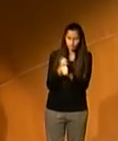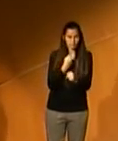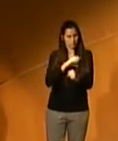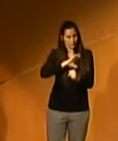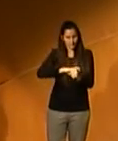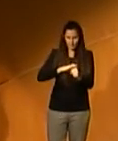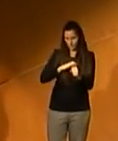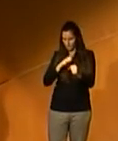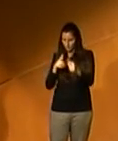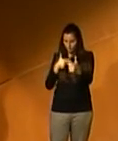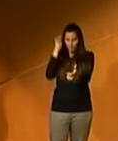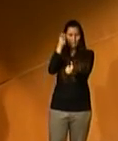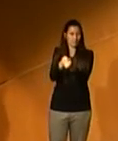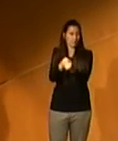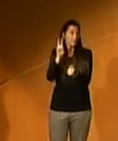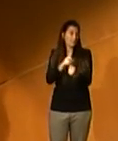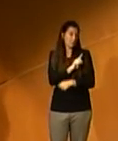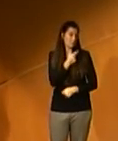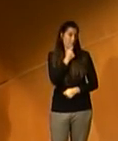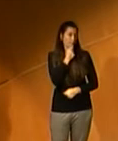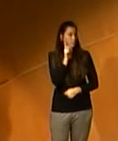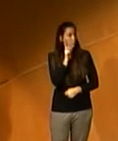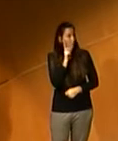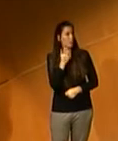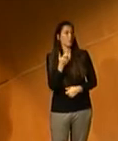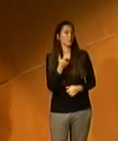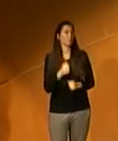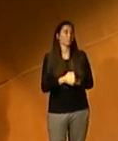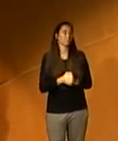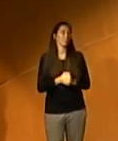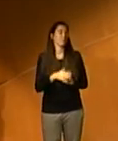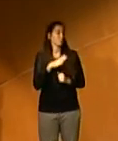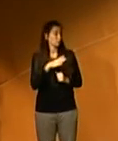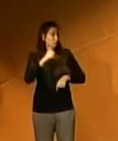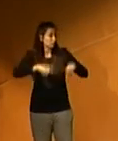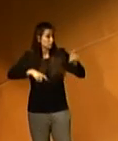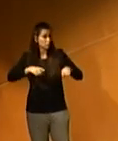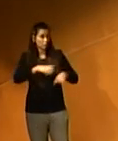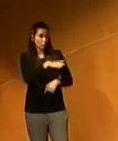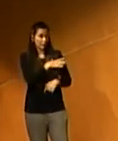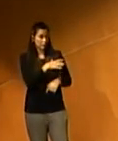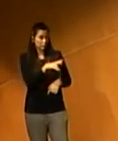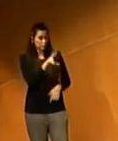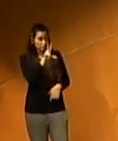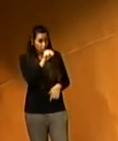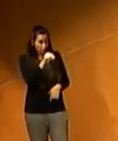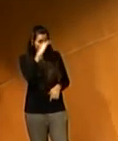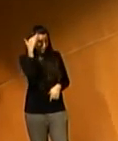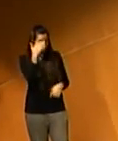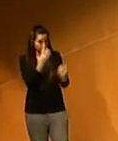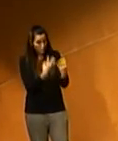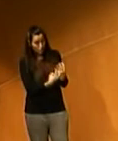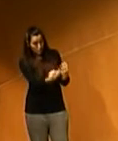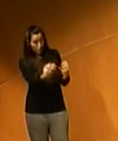d'adapter. L'adaptation n'est pas facile, parce que lorsque il y a des professeurs qui ont 30 élèves, dans une